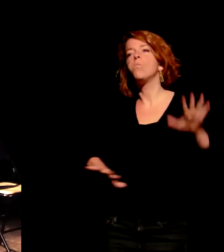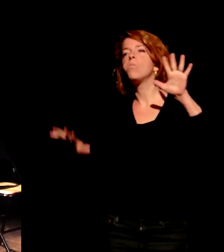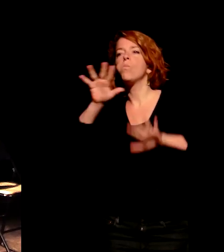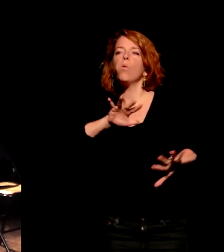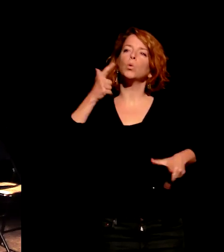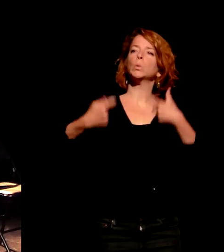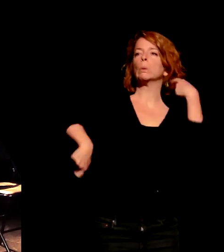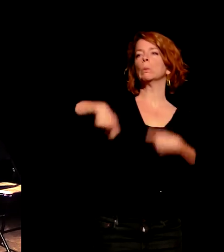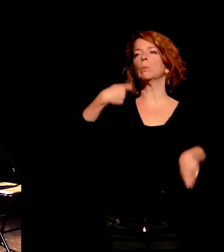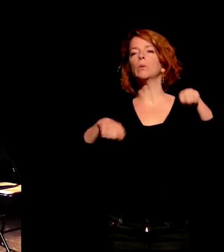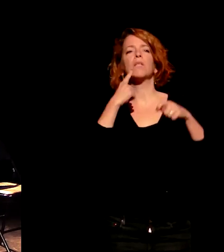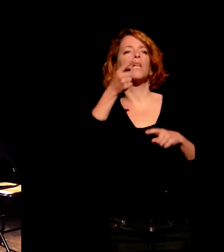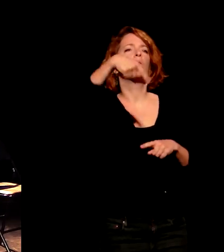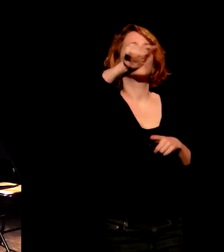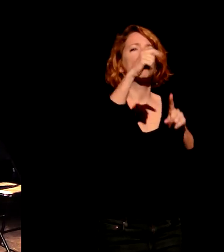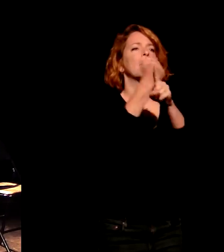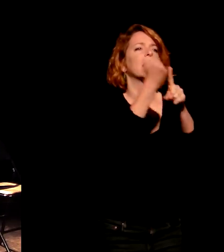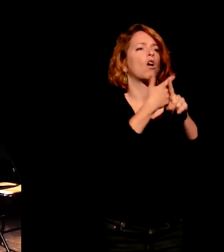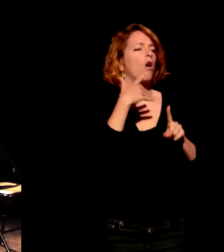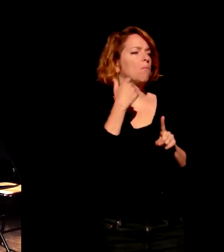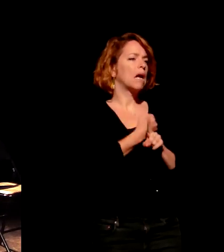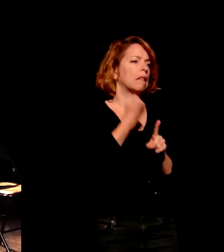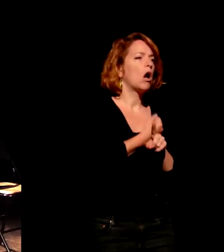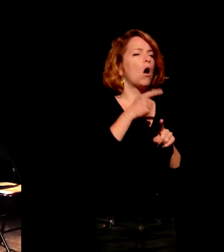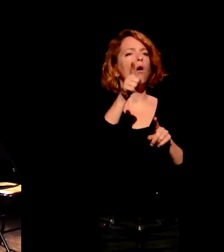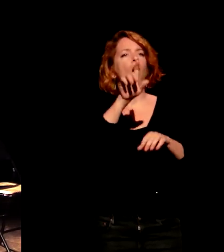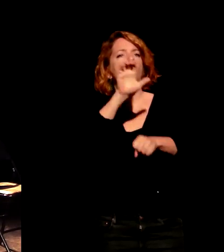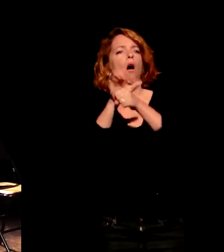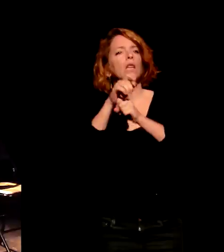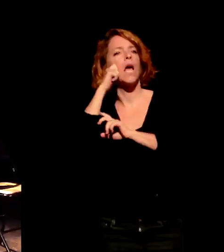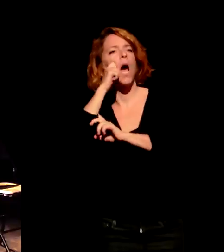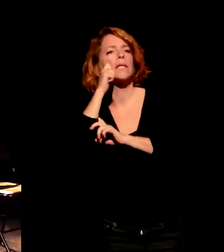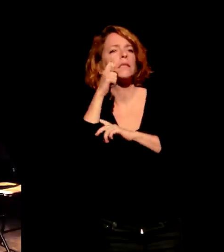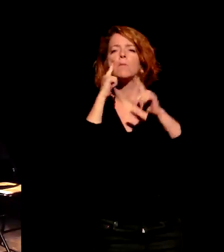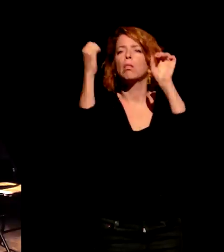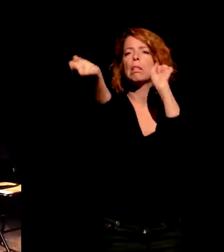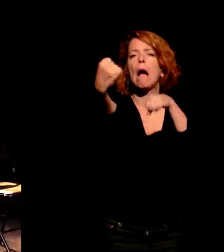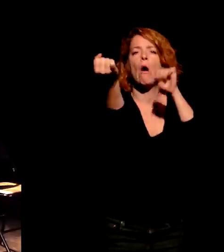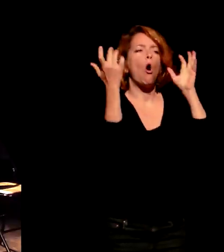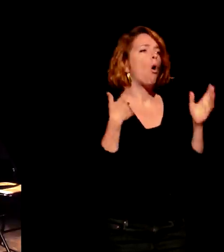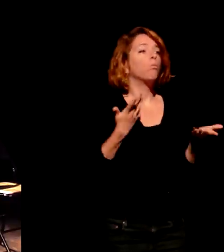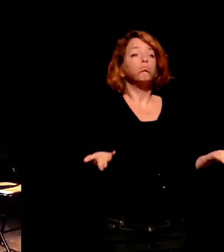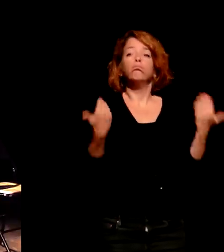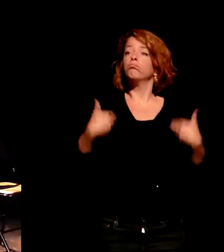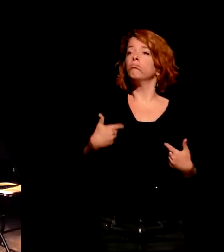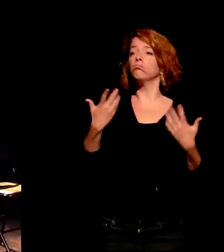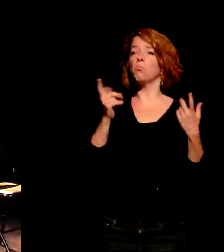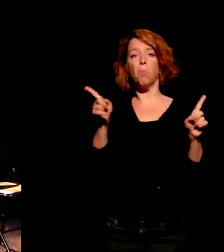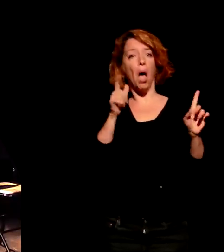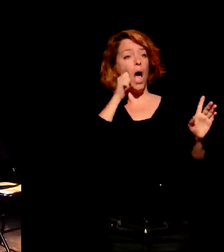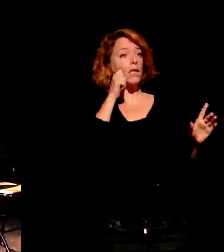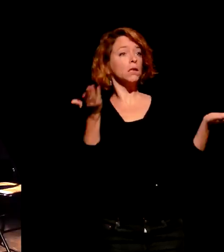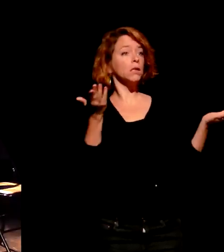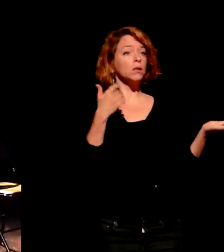truc de l'entre-soi militant ou l'entre-soi antiraciste. On va voir une conférence gesticulée sur le racisme, nous-mêmes on n'est pas raciste, on ressort de là en se disant c'était vachement